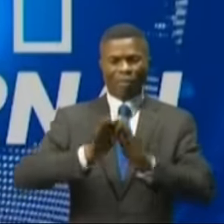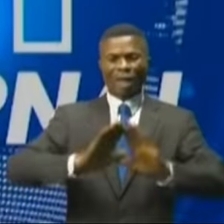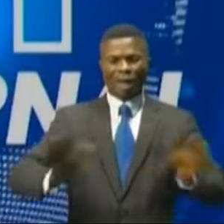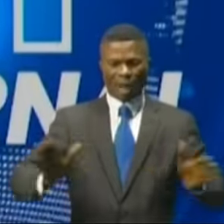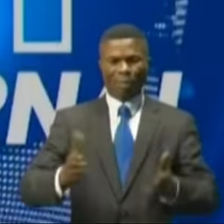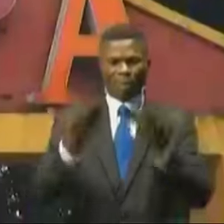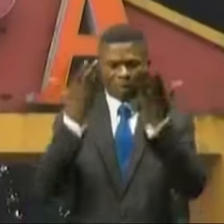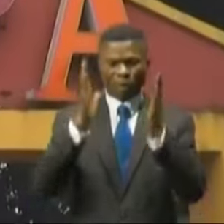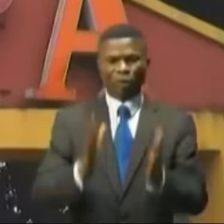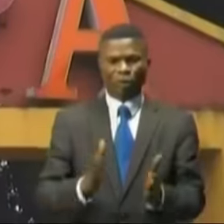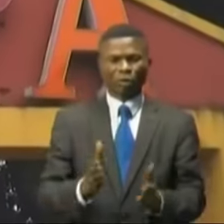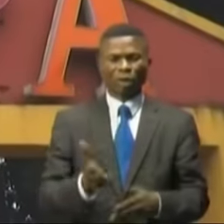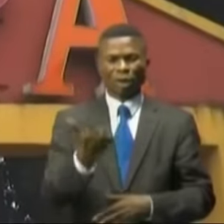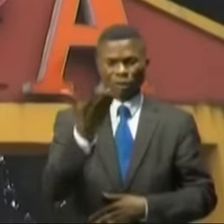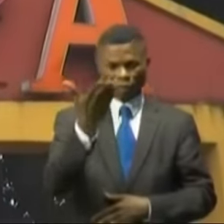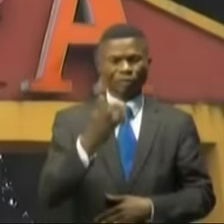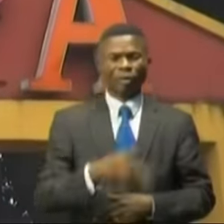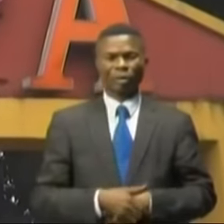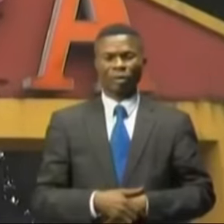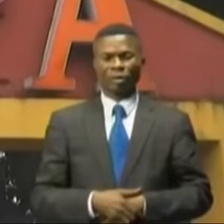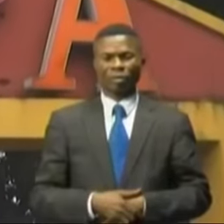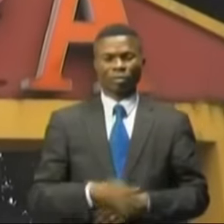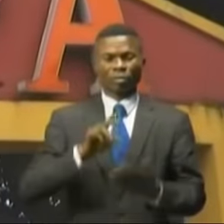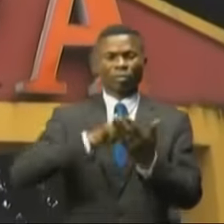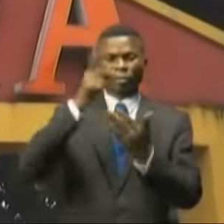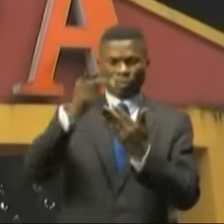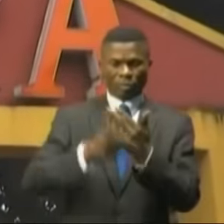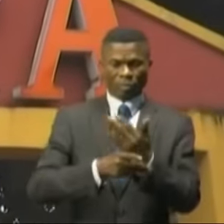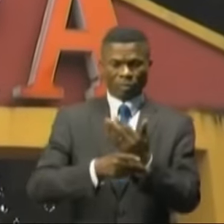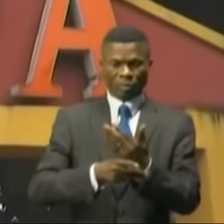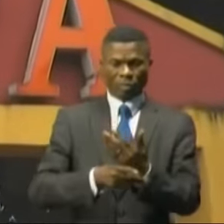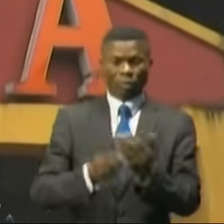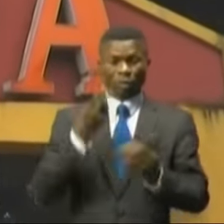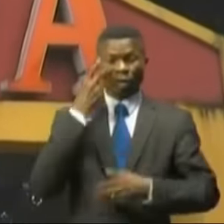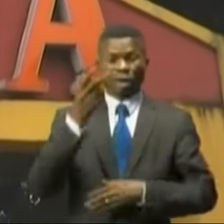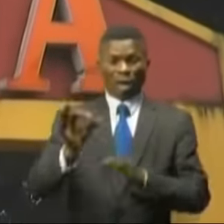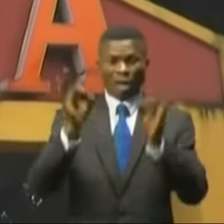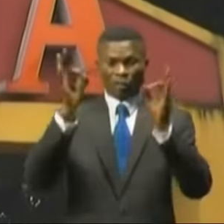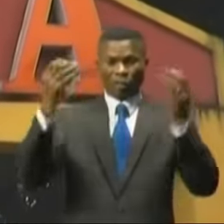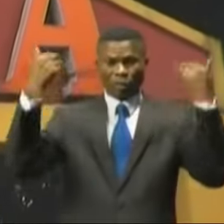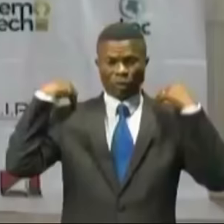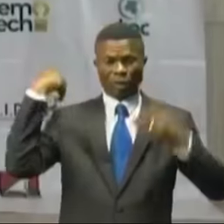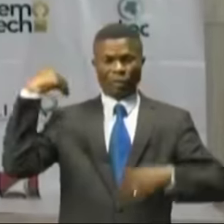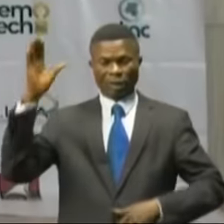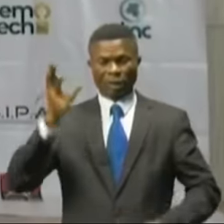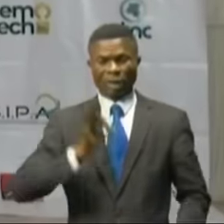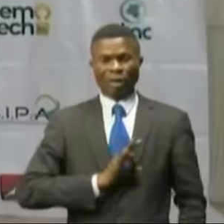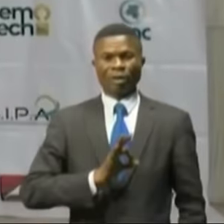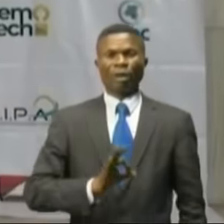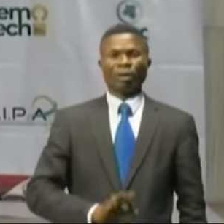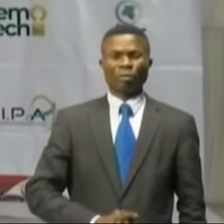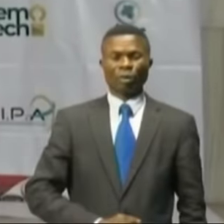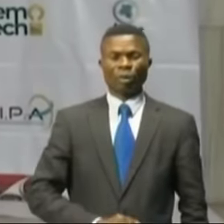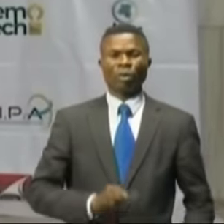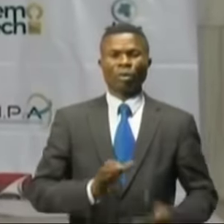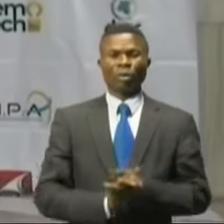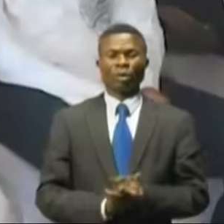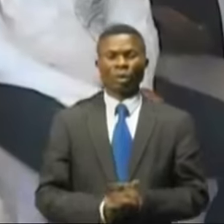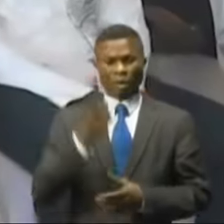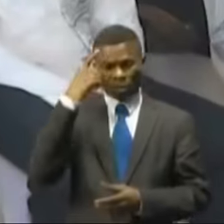étudiants. Dans le cadre de la nouvelle vision du chef de l'État, Félix-Antoine Tshisekedi Tshilombo,